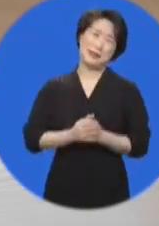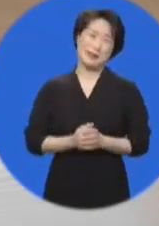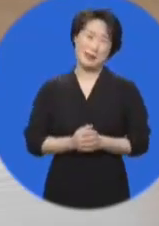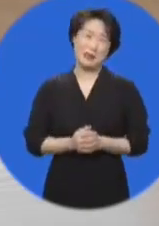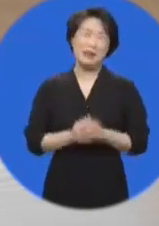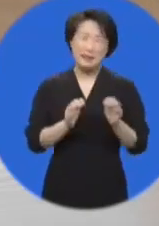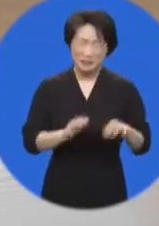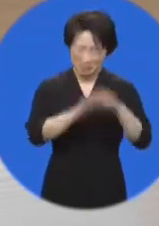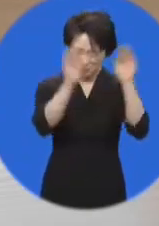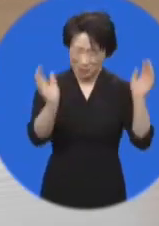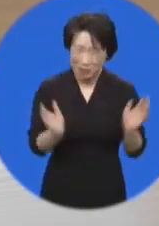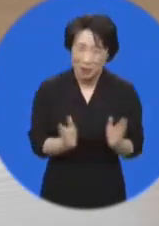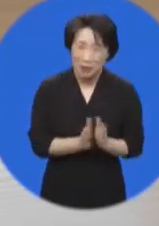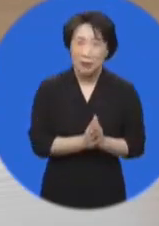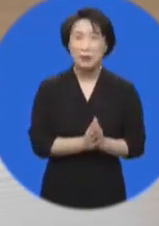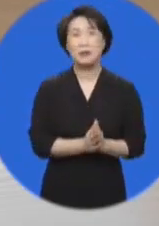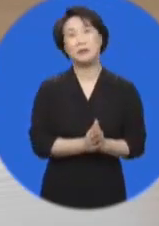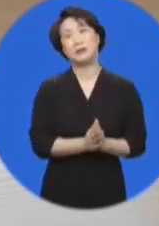다